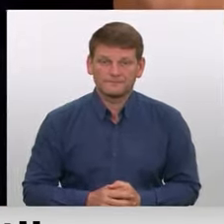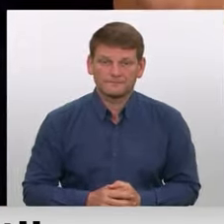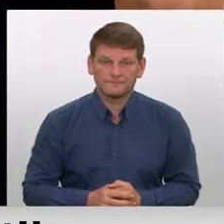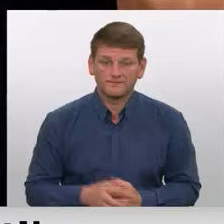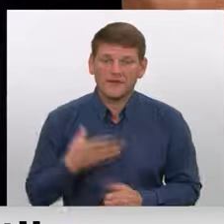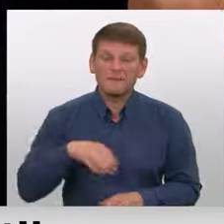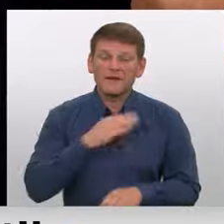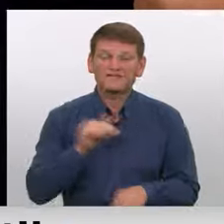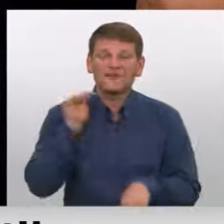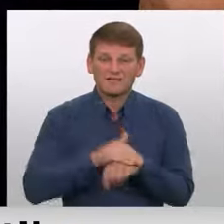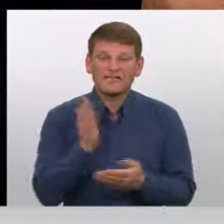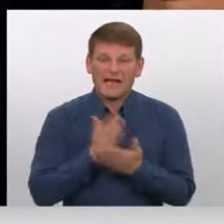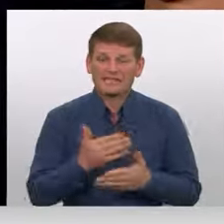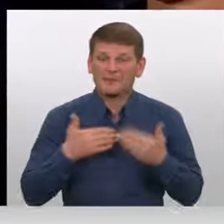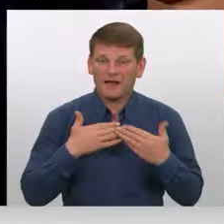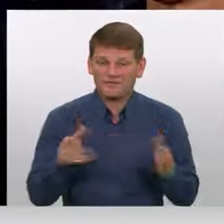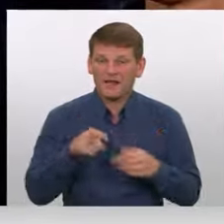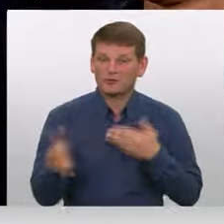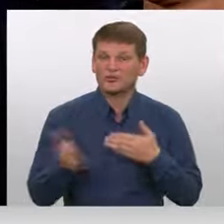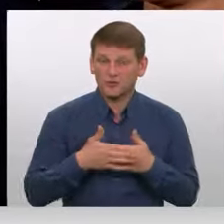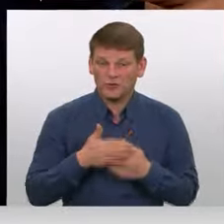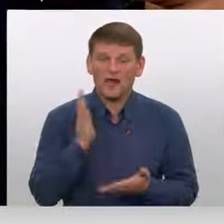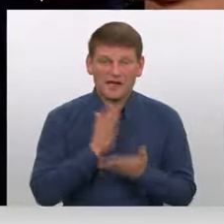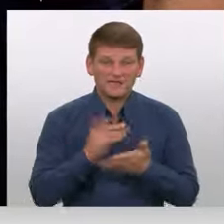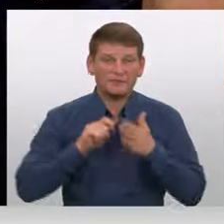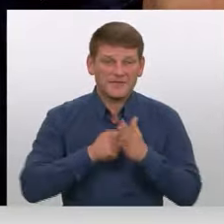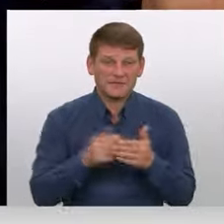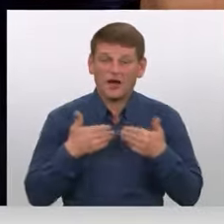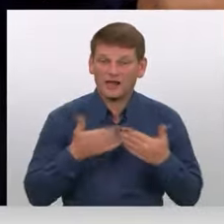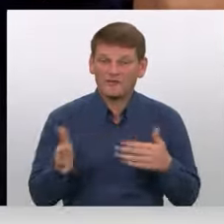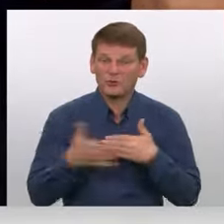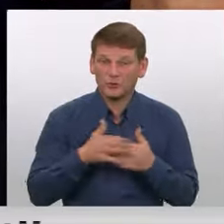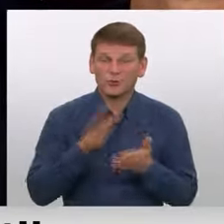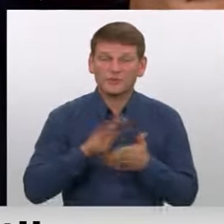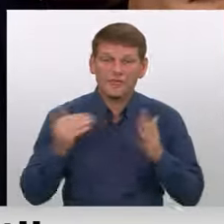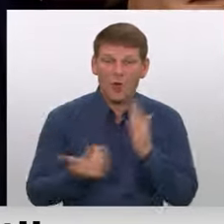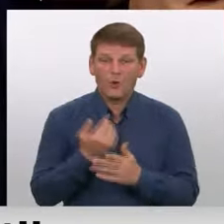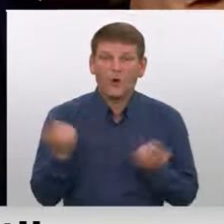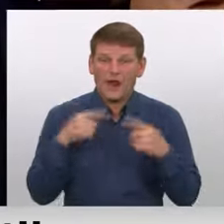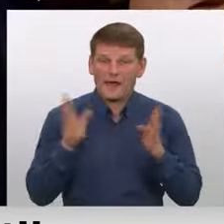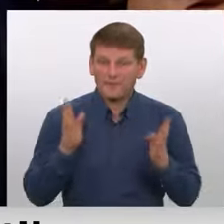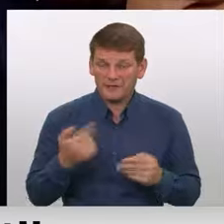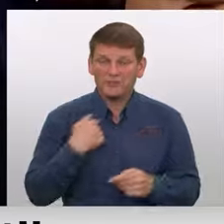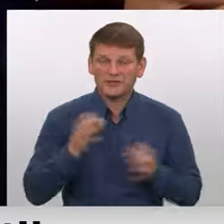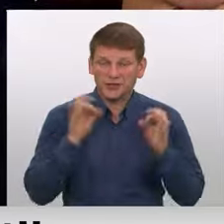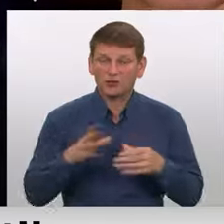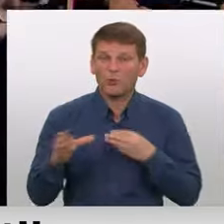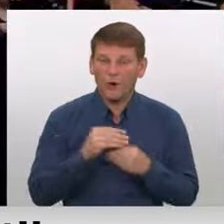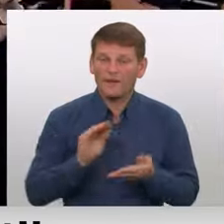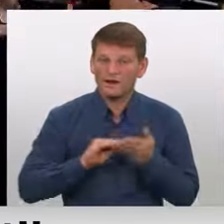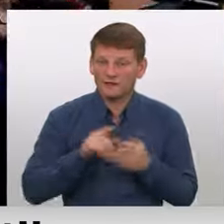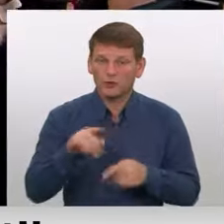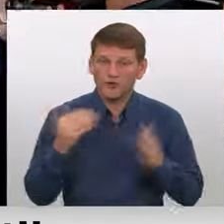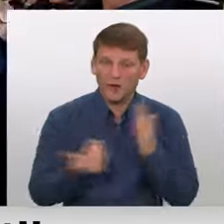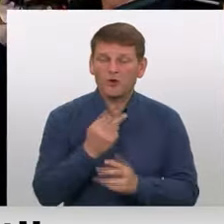Mēs faktiski esam atvēruši šīs durvis, esam piespieduši atvērt durvis uz jaunu laikmetu. Tagad mēs tiešām kopā rakstīsim šo